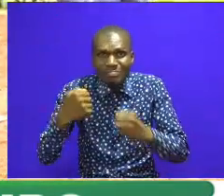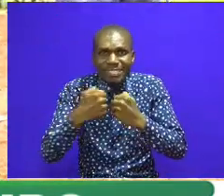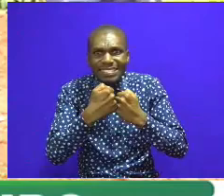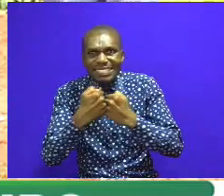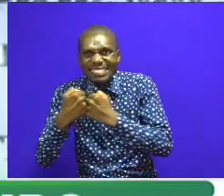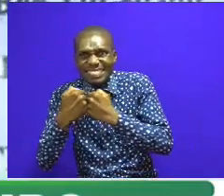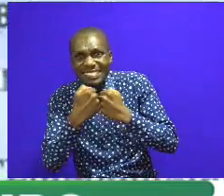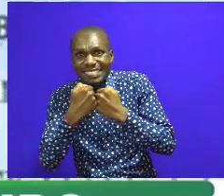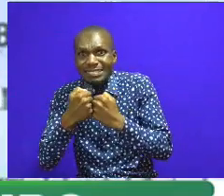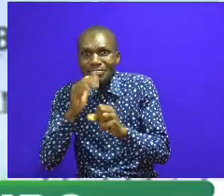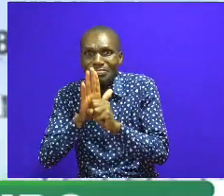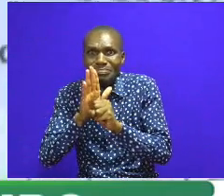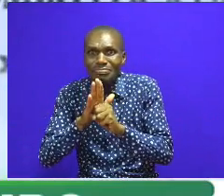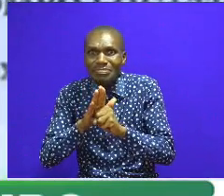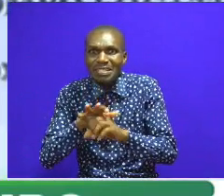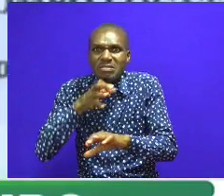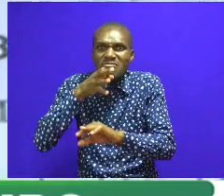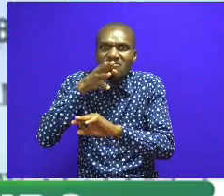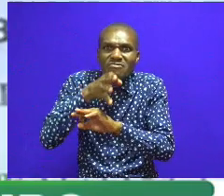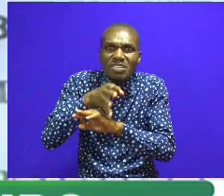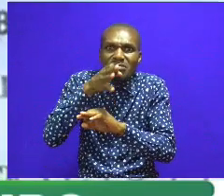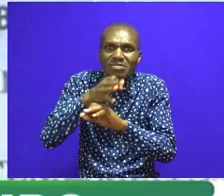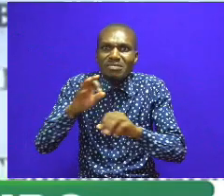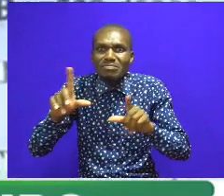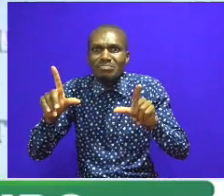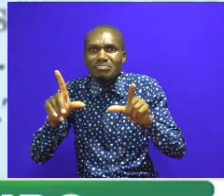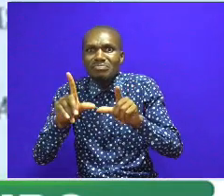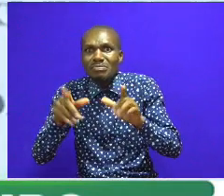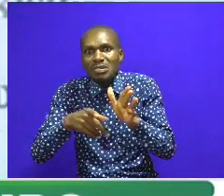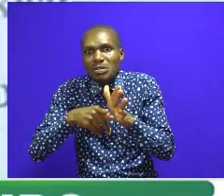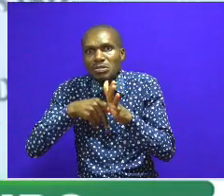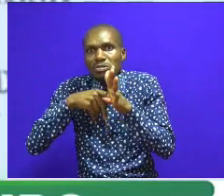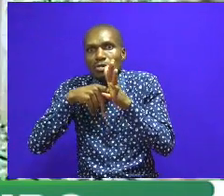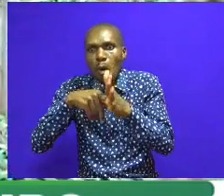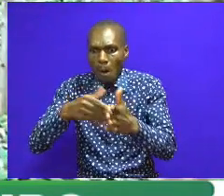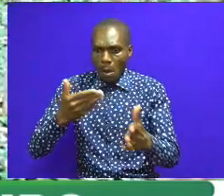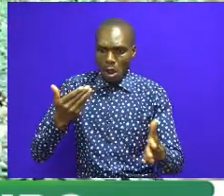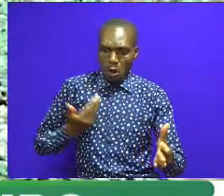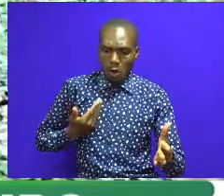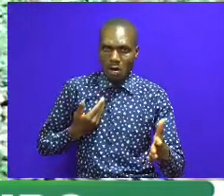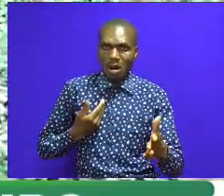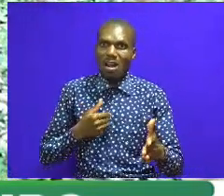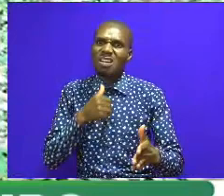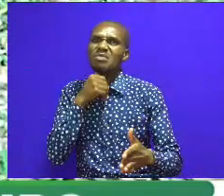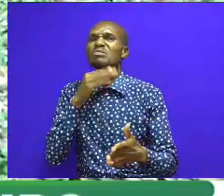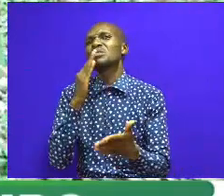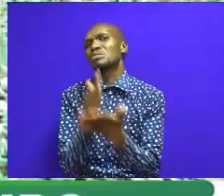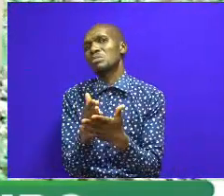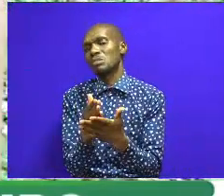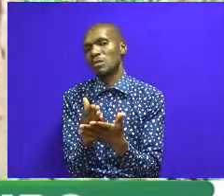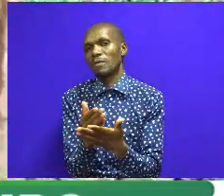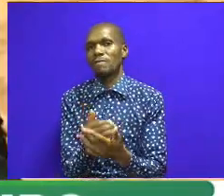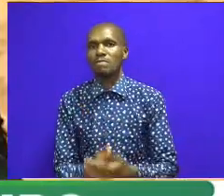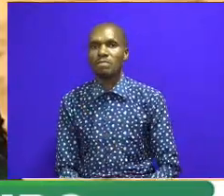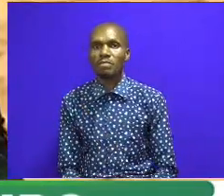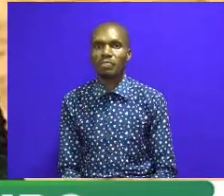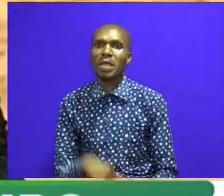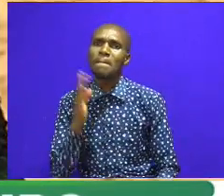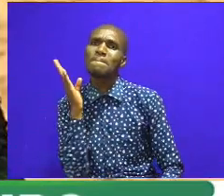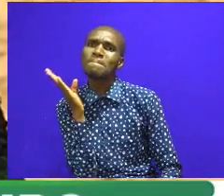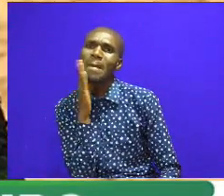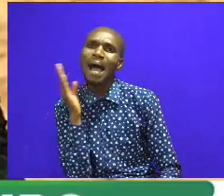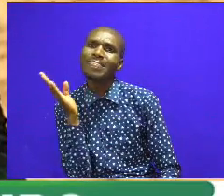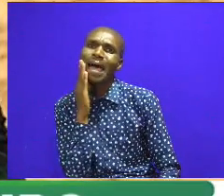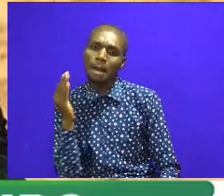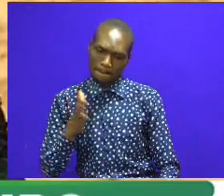yoko liana niwa endemero. Nokoro esiwa ebi ntobidibi koro kia omonyeno volemo. Vitali vya kene. Mama ga